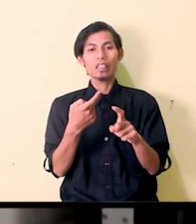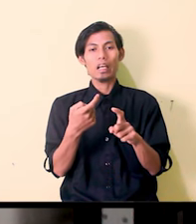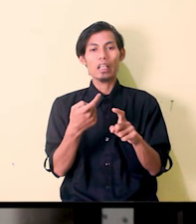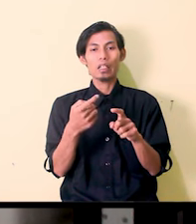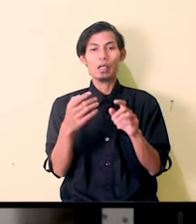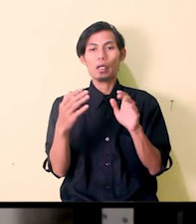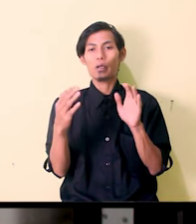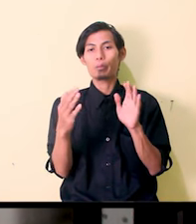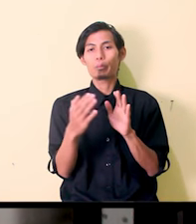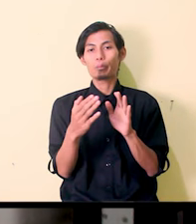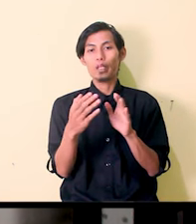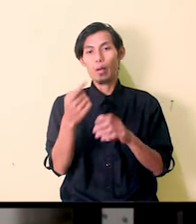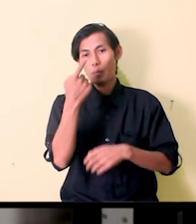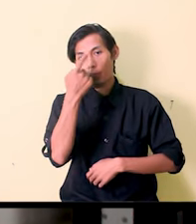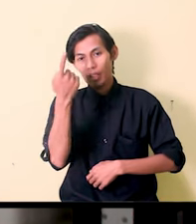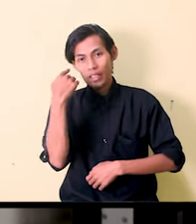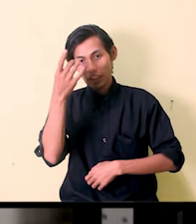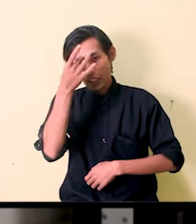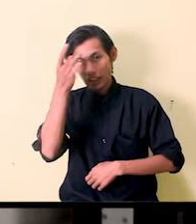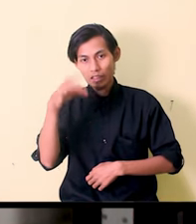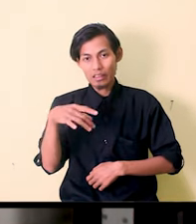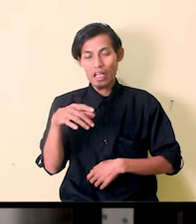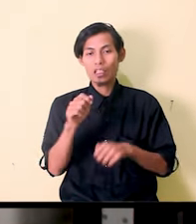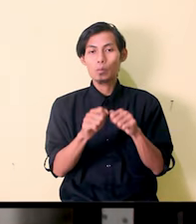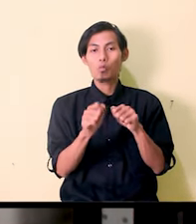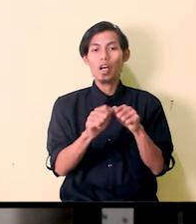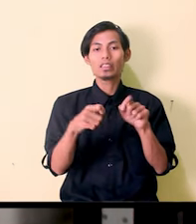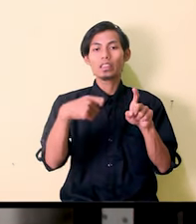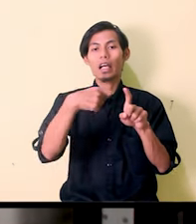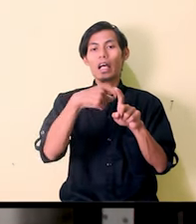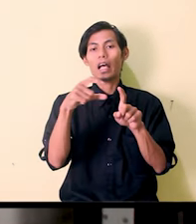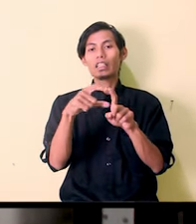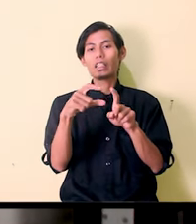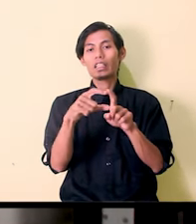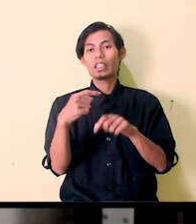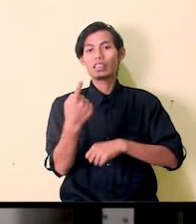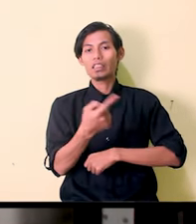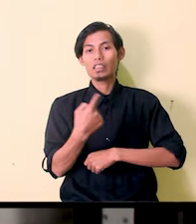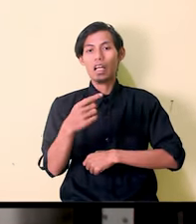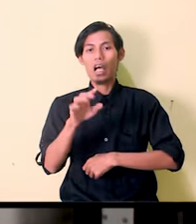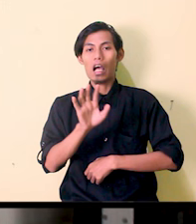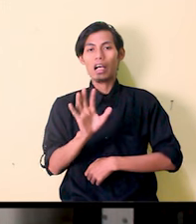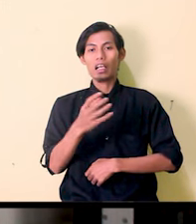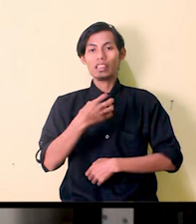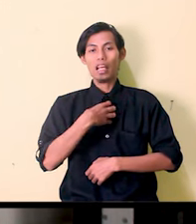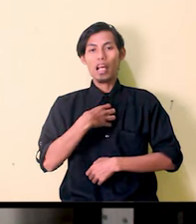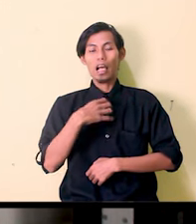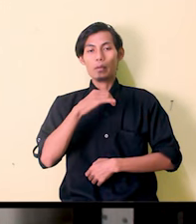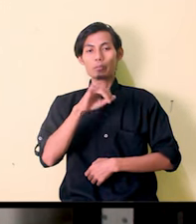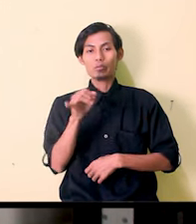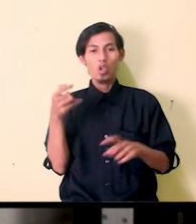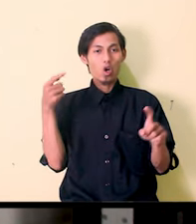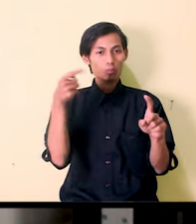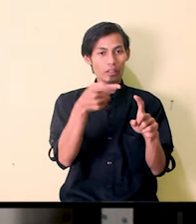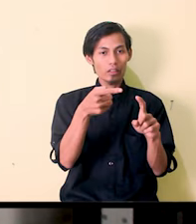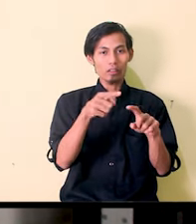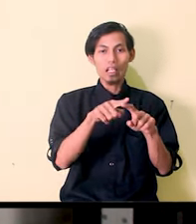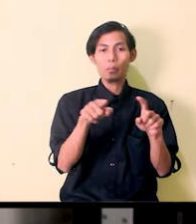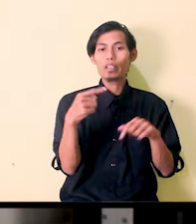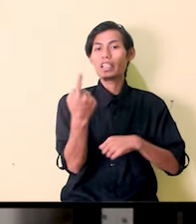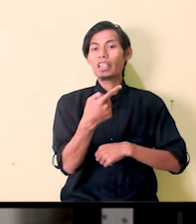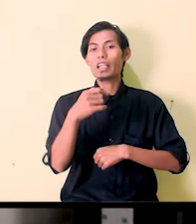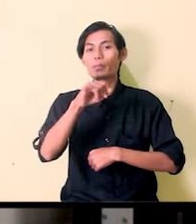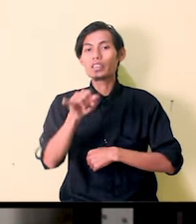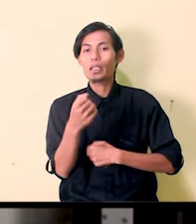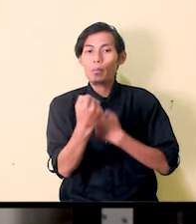dengan dibentuknya kdd kita itu enggak sekarang enggak dianggap sebagai objek lagi tapi sebagai subjek dan tidak hanya